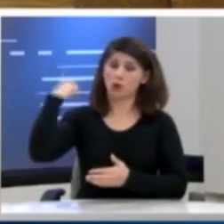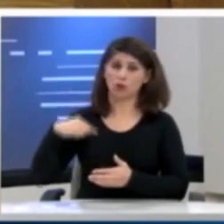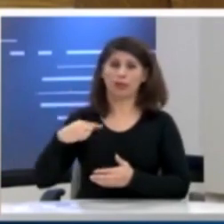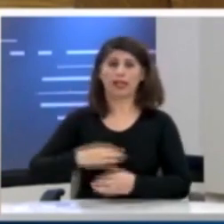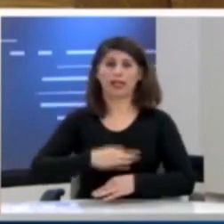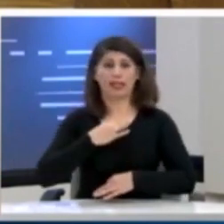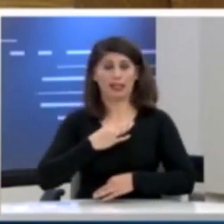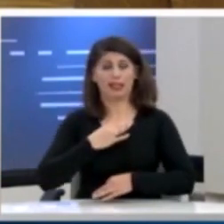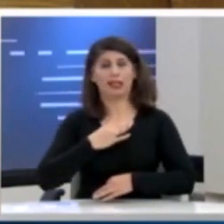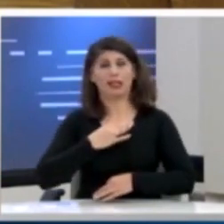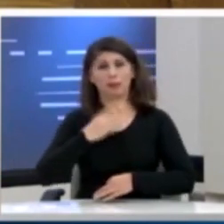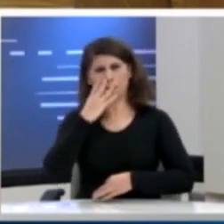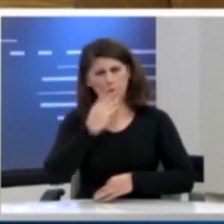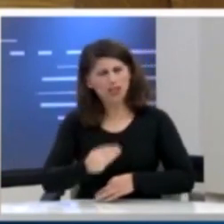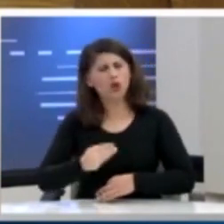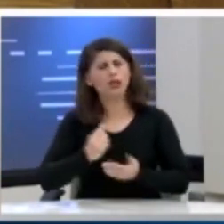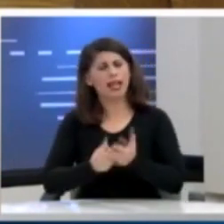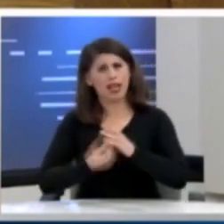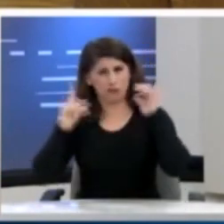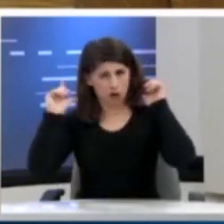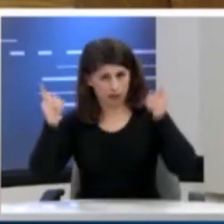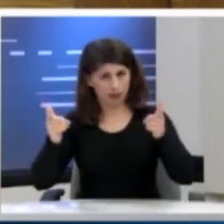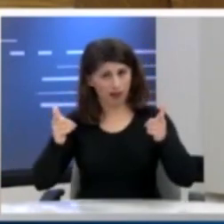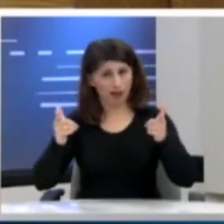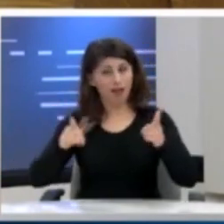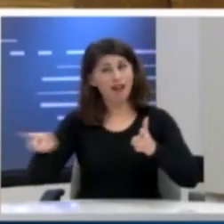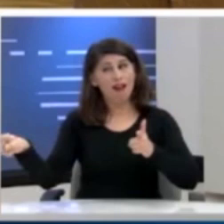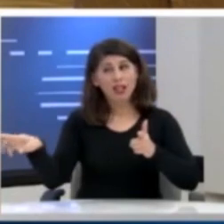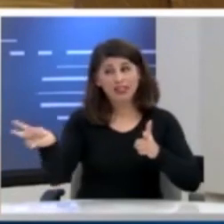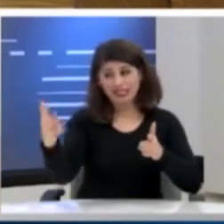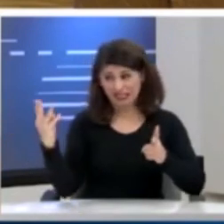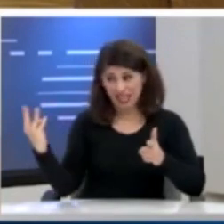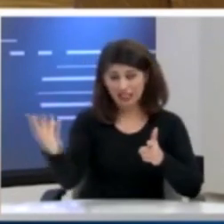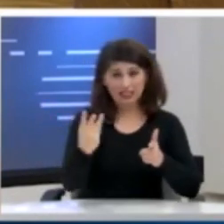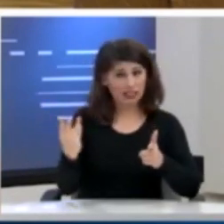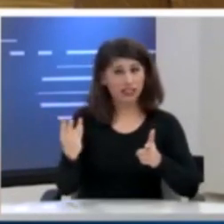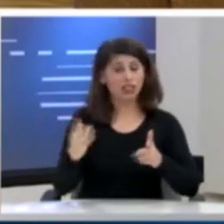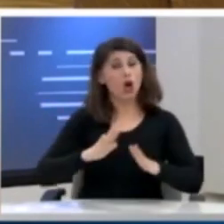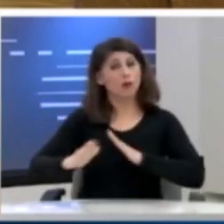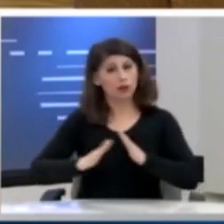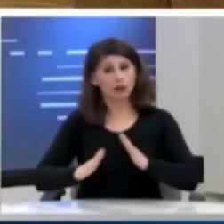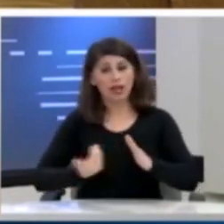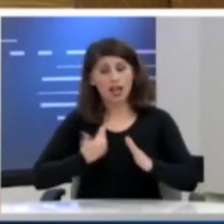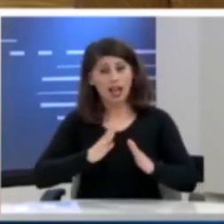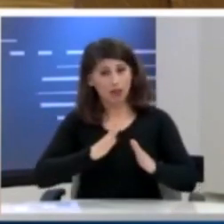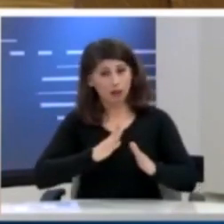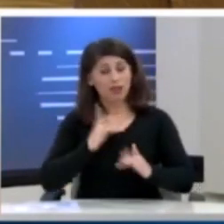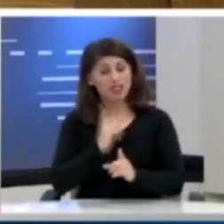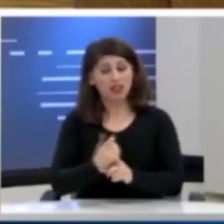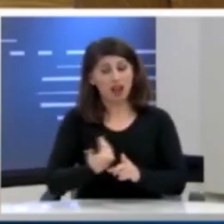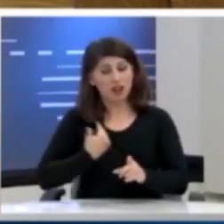του ΠΑΣΟΚ ΚΙΝΑΛ, έχετε φροντίσει οι νέοι άνθρωποι, ιδιαίτερα οι νέες γυναίκες,